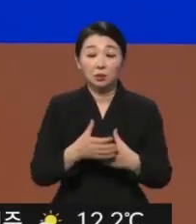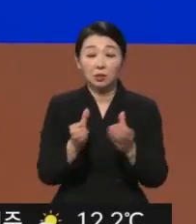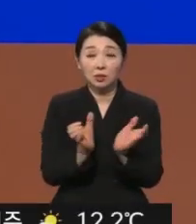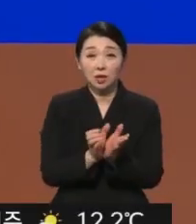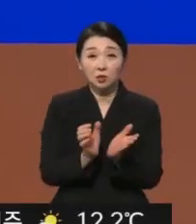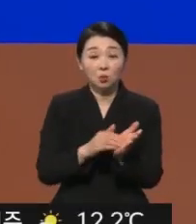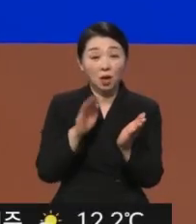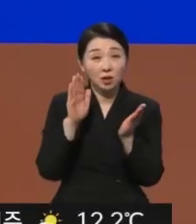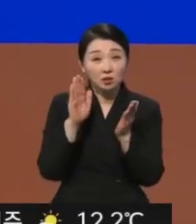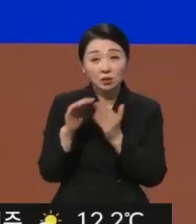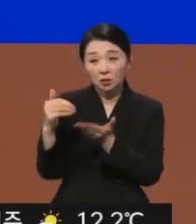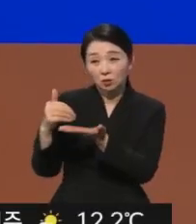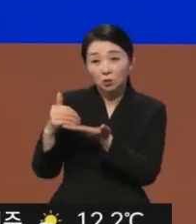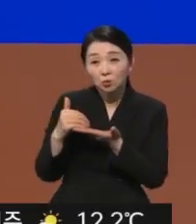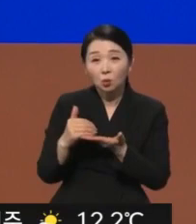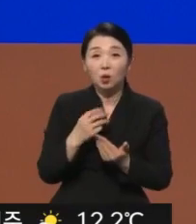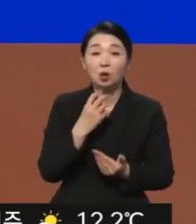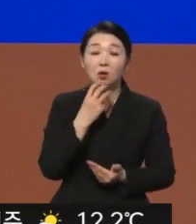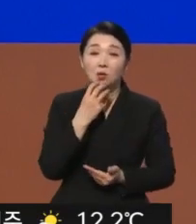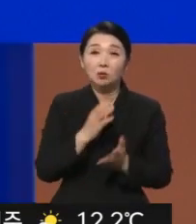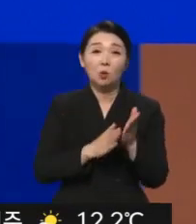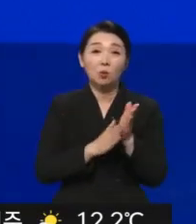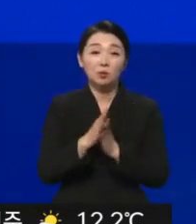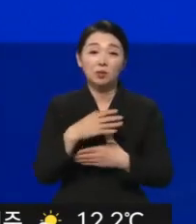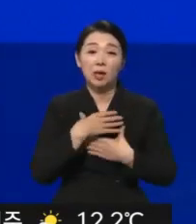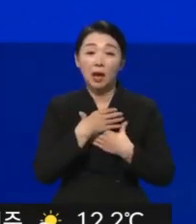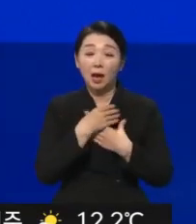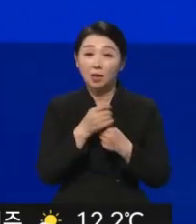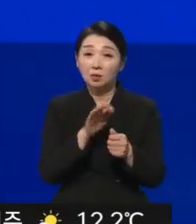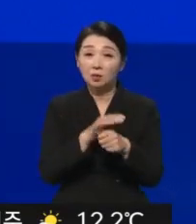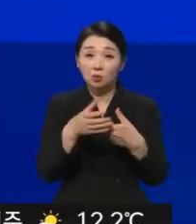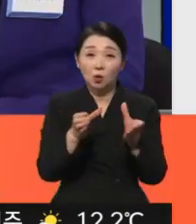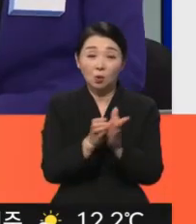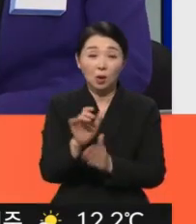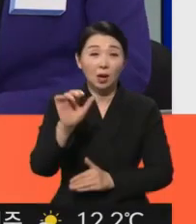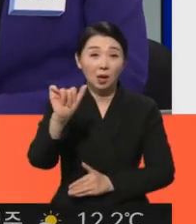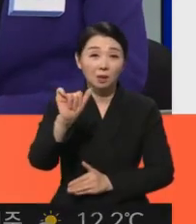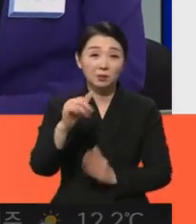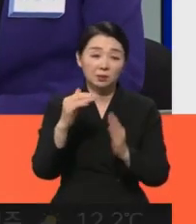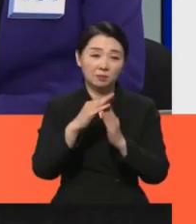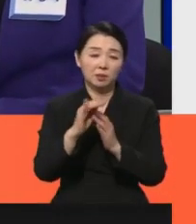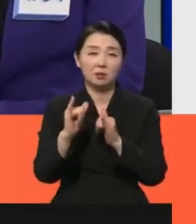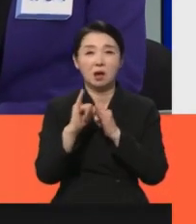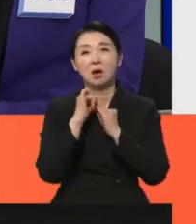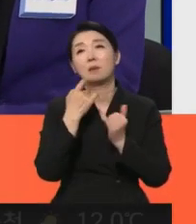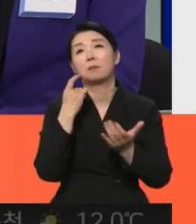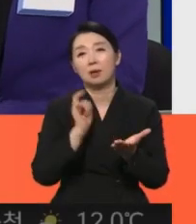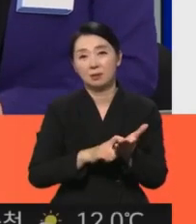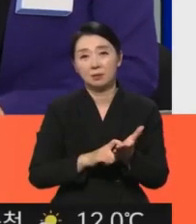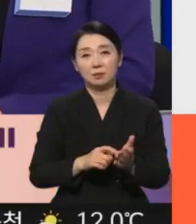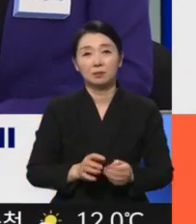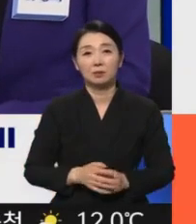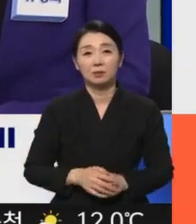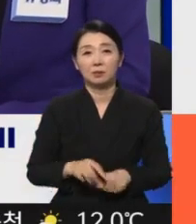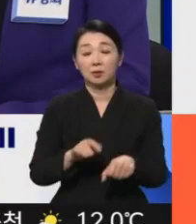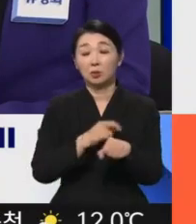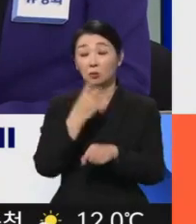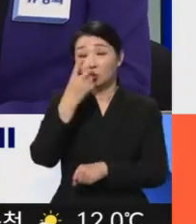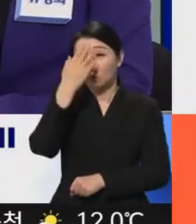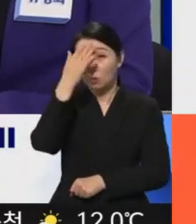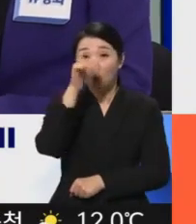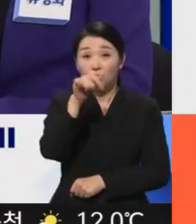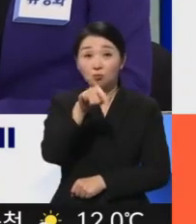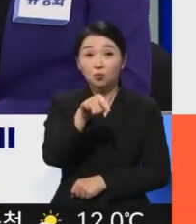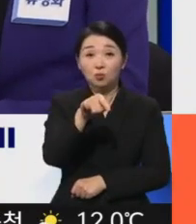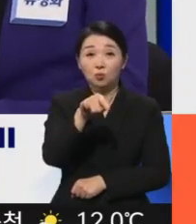소식이 좀 전해졌었는데 서울시 안전지원과 공무원 a씨가 지난 11일 자택에서 숨진 채 발견이 됐습니다 특수본축은